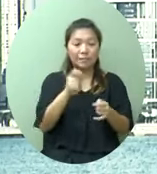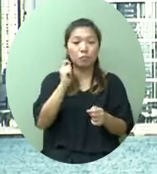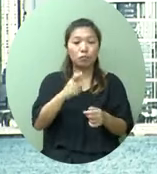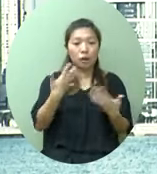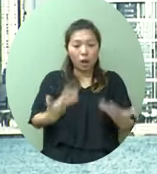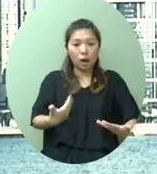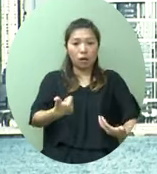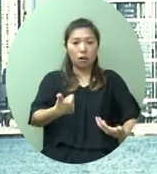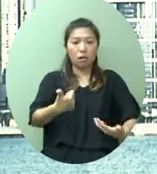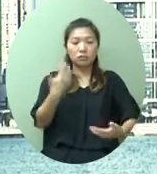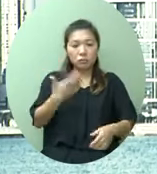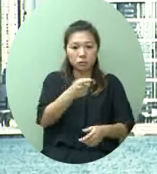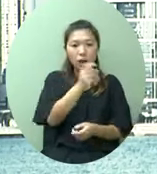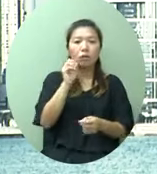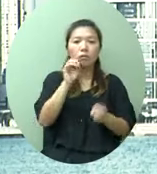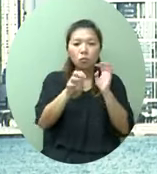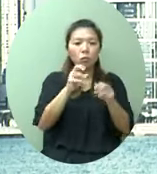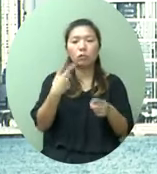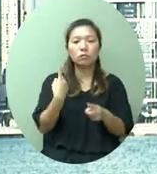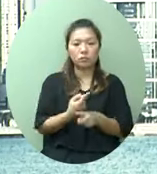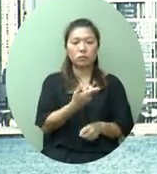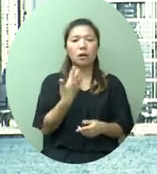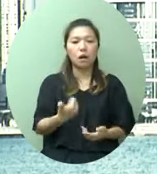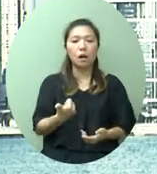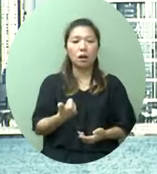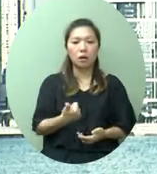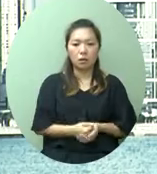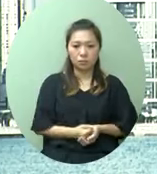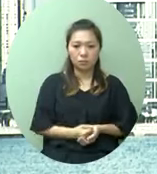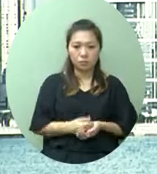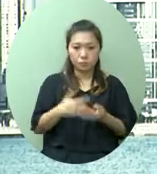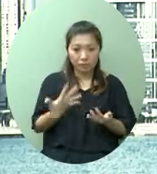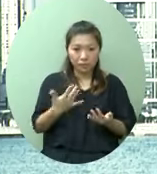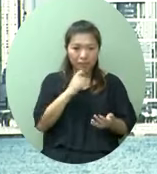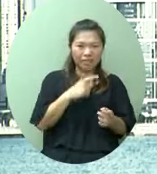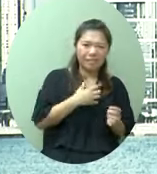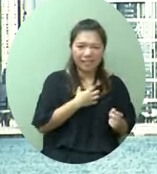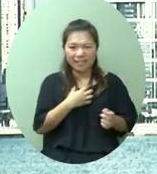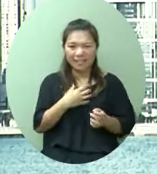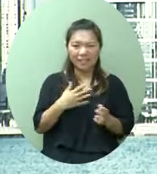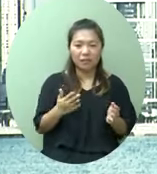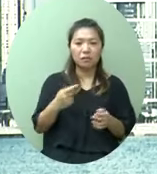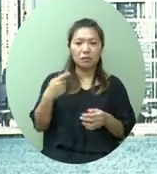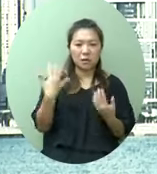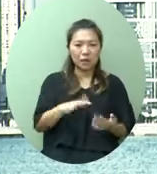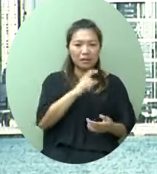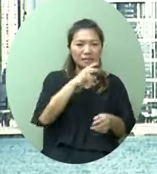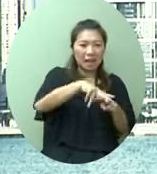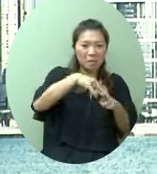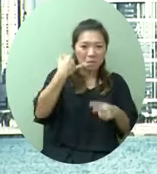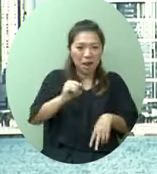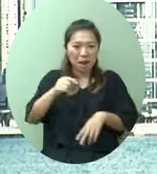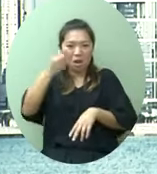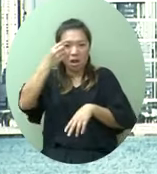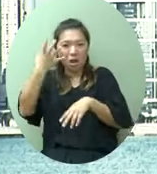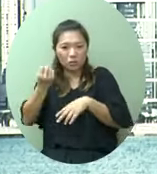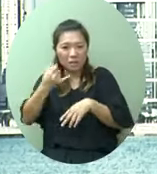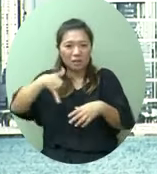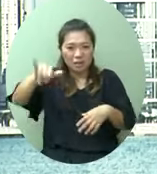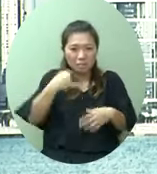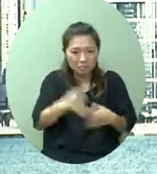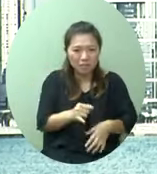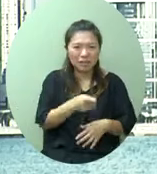重要嘅信息。至於所謂兩頭唔到岸，正如頭先我形容啦嚇。如果我哋想同內地通